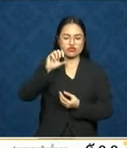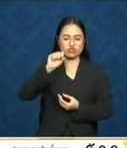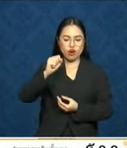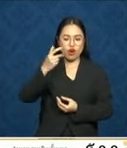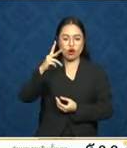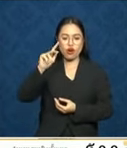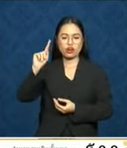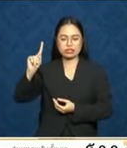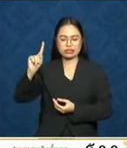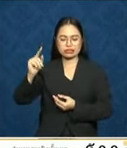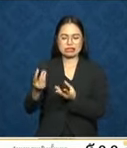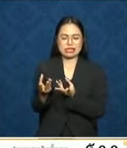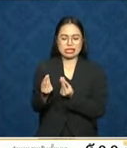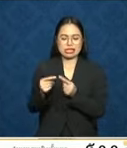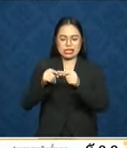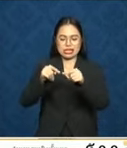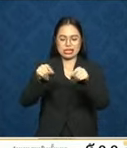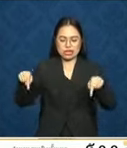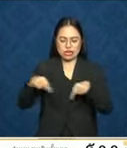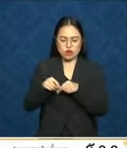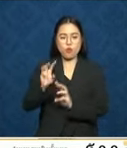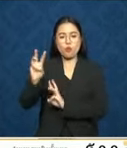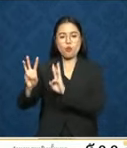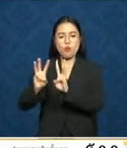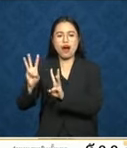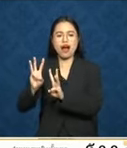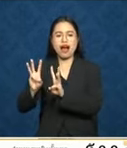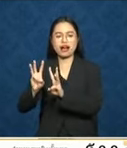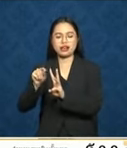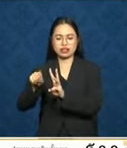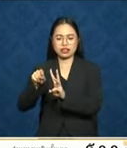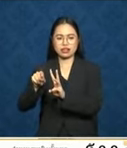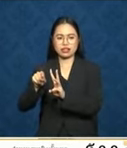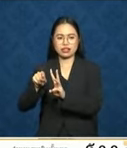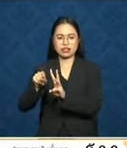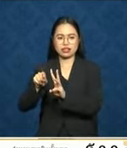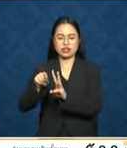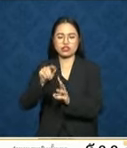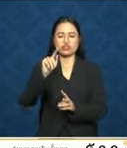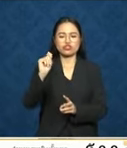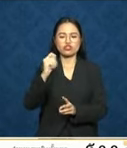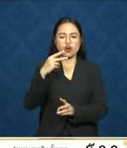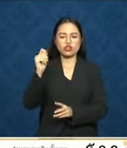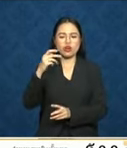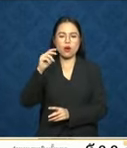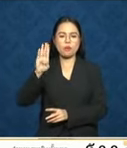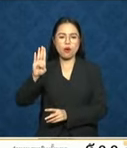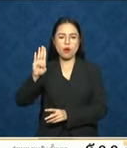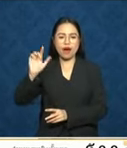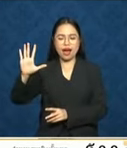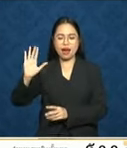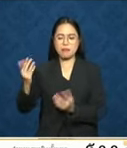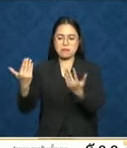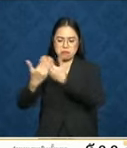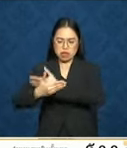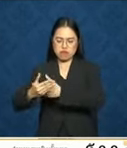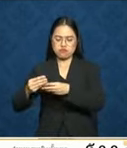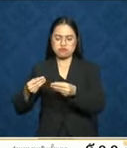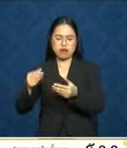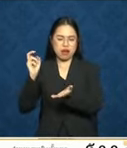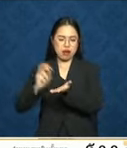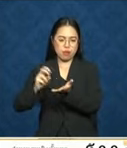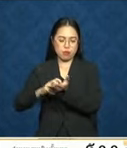ที่ดินรกร้างว่างเปล่าที่หัวไร่ปายนาเขตป่าเสื่อมโทรมพ.ทบ.5ให้เป็นโฉนดที่ดินเพื่อความมั่นคง